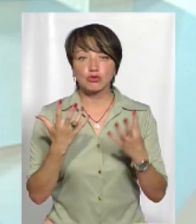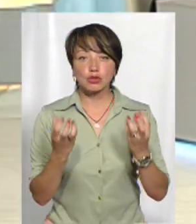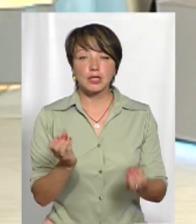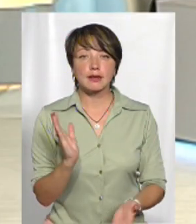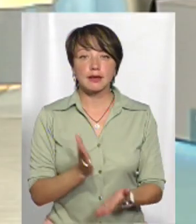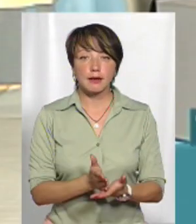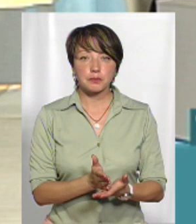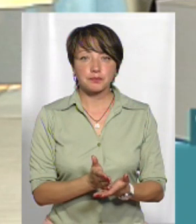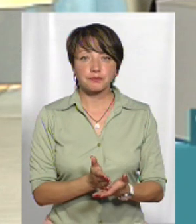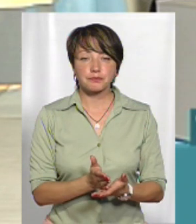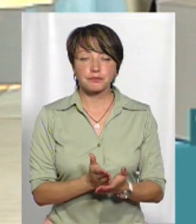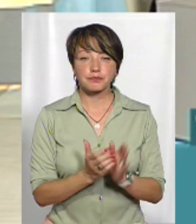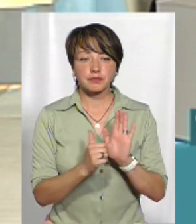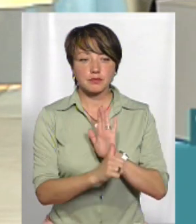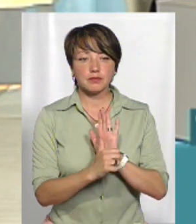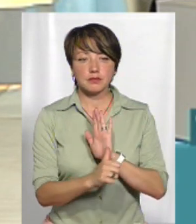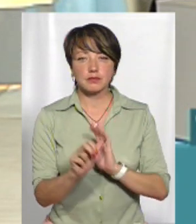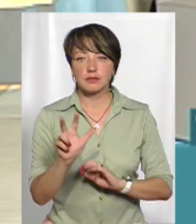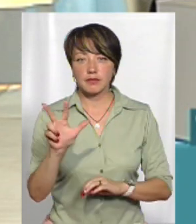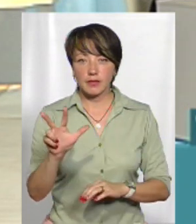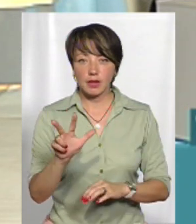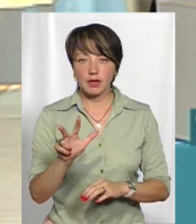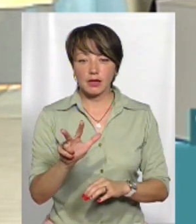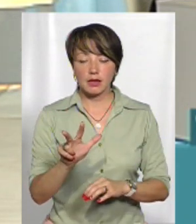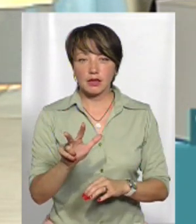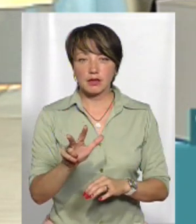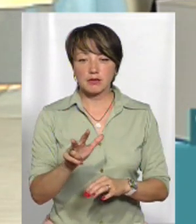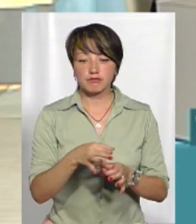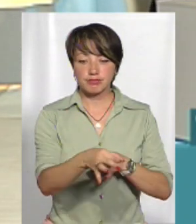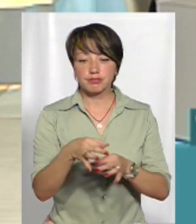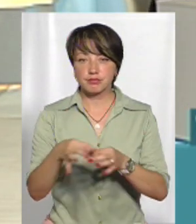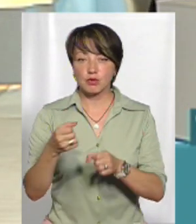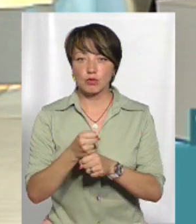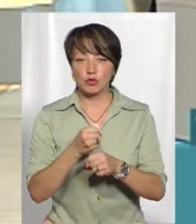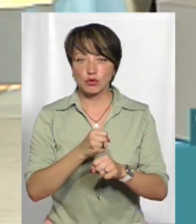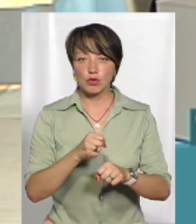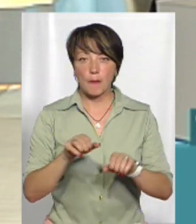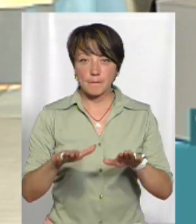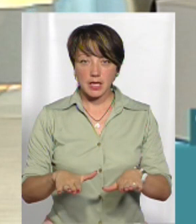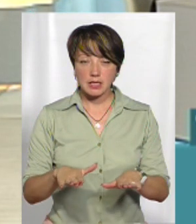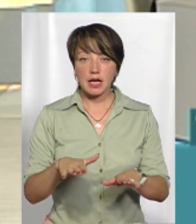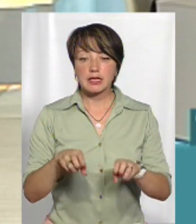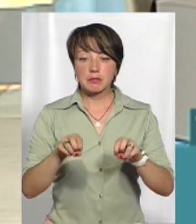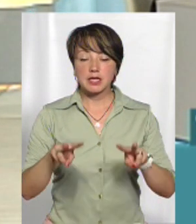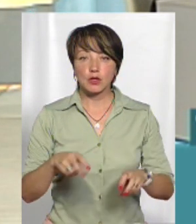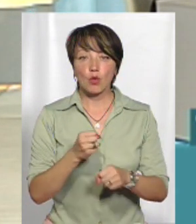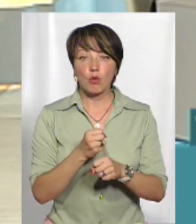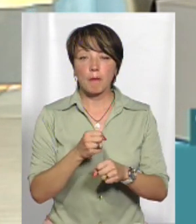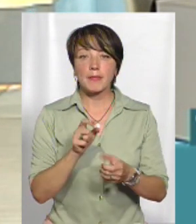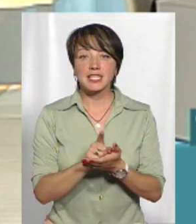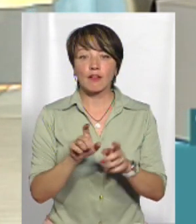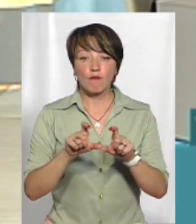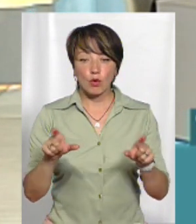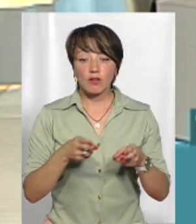є 63 віддалених робочих місця, куди спеціалісти головного управління пенсійного фонду